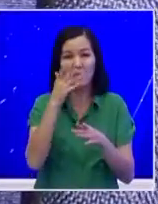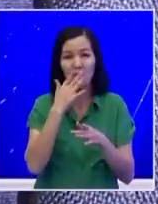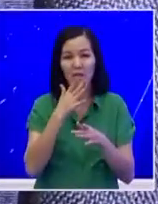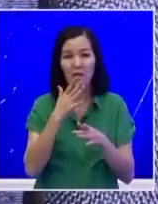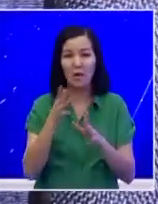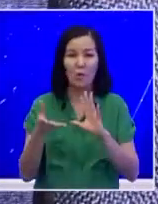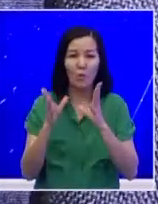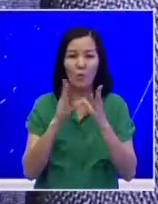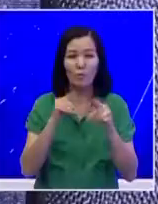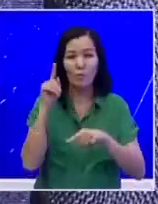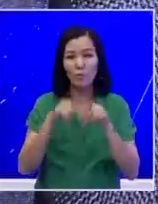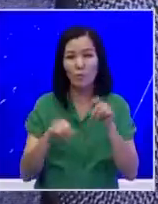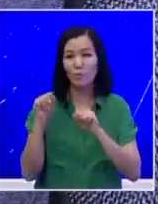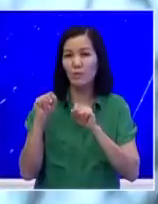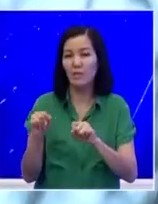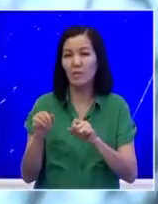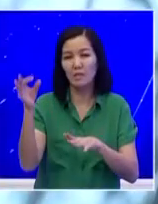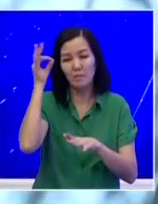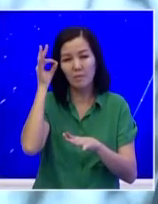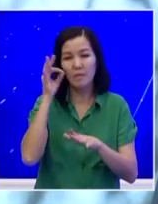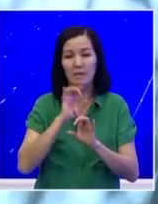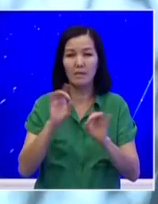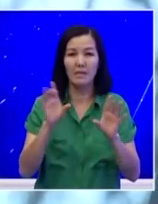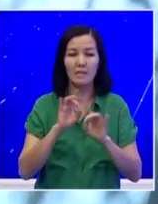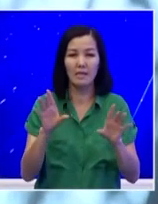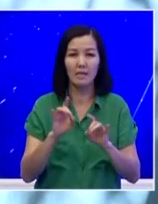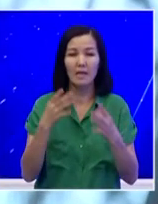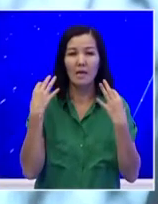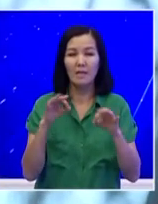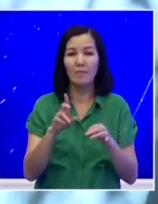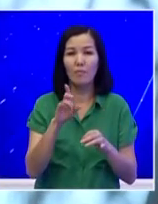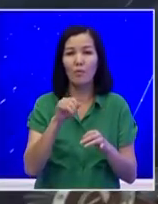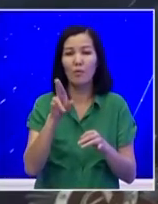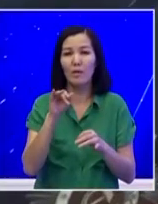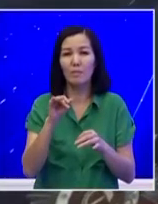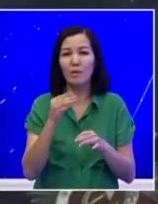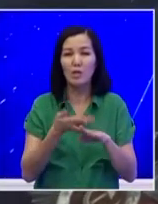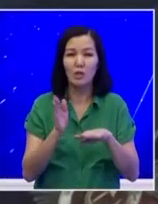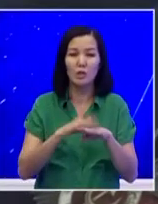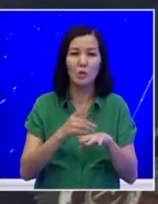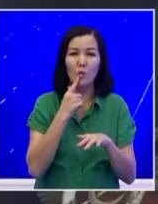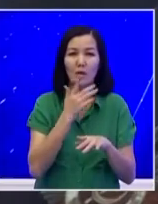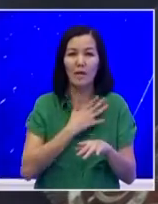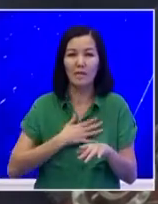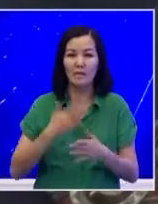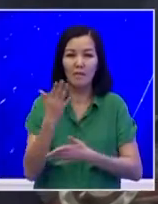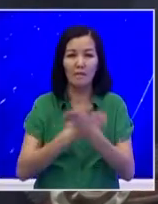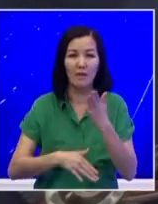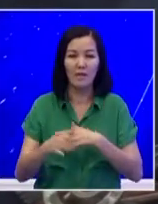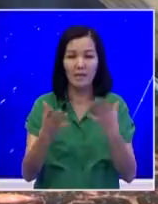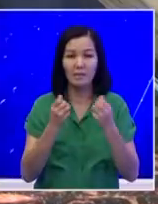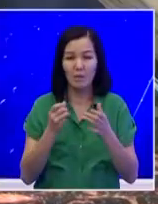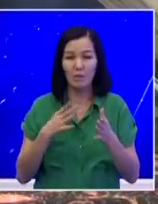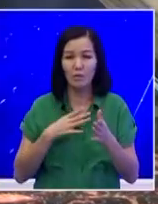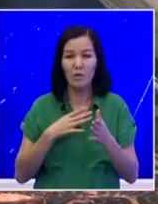нашу общую родину, поделился воспоминаниями ветеран. При освобождении Будапешта Николай был тяжело ранен, получил инвалидность. Долгое время